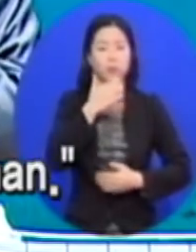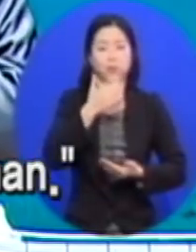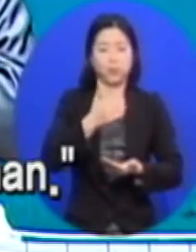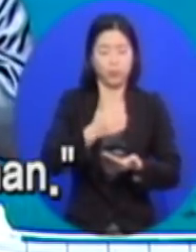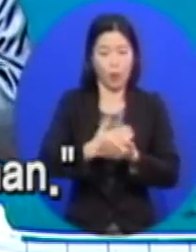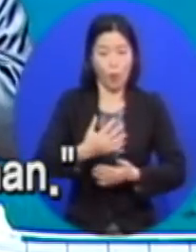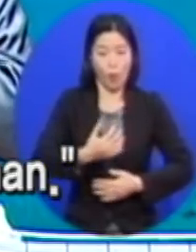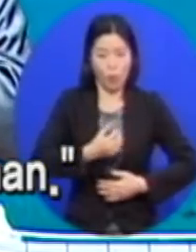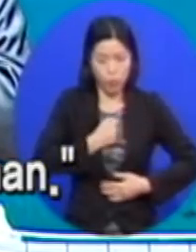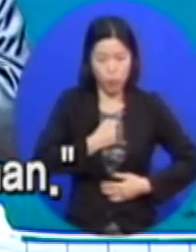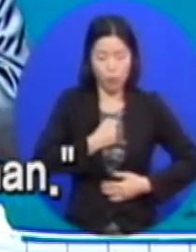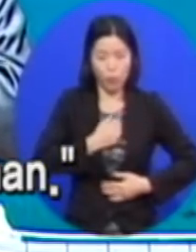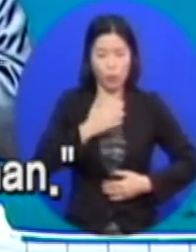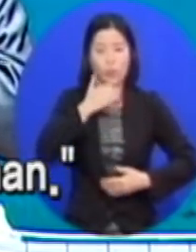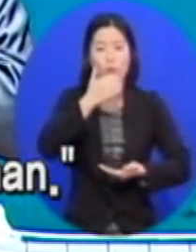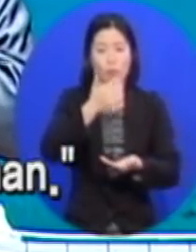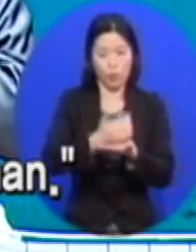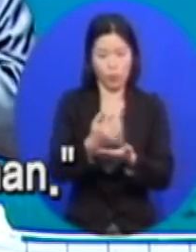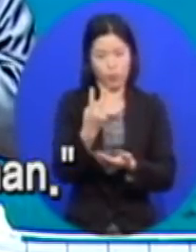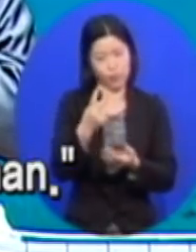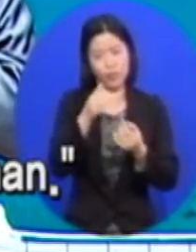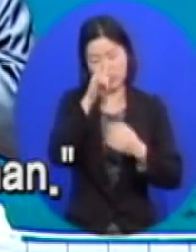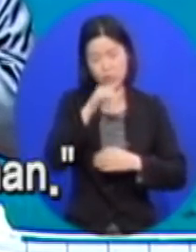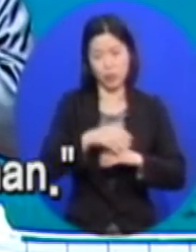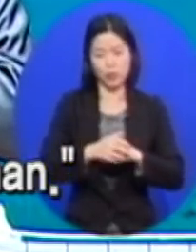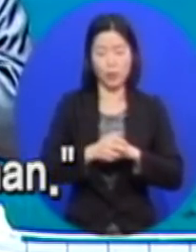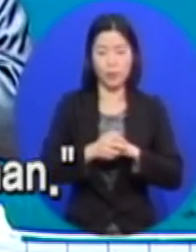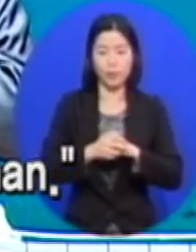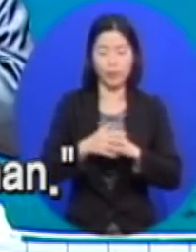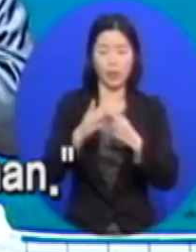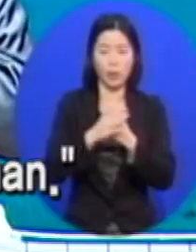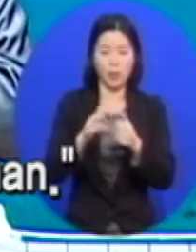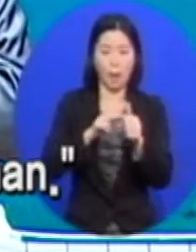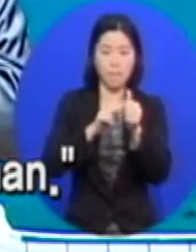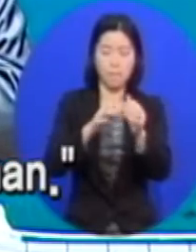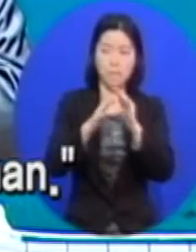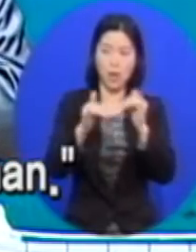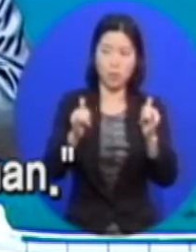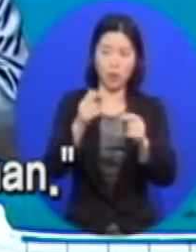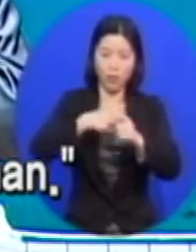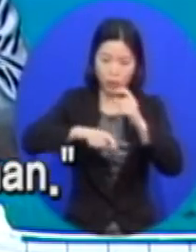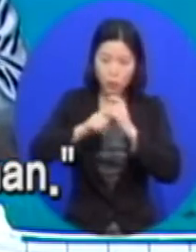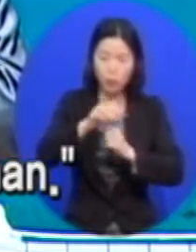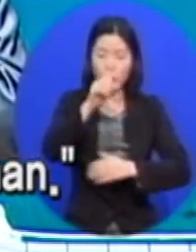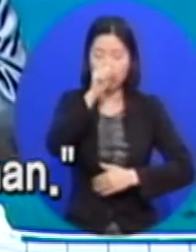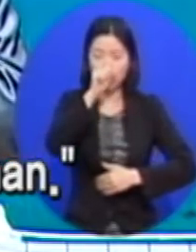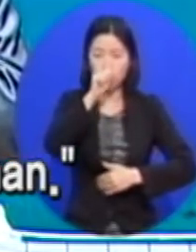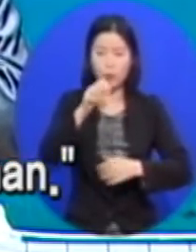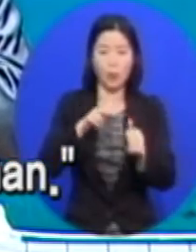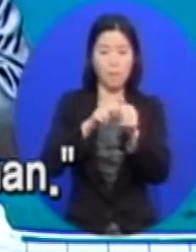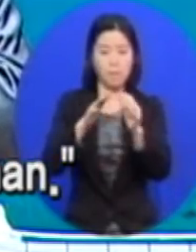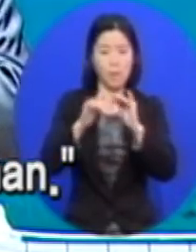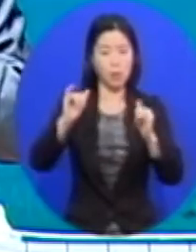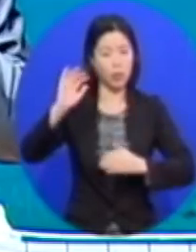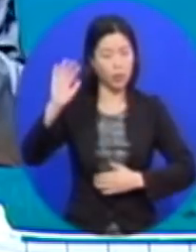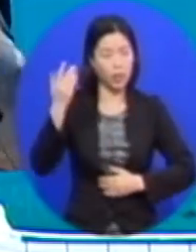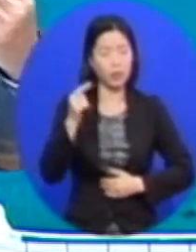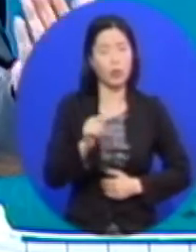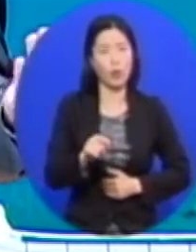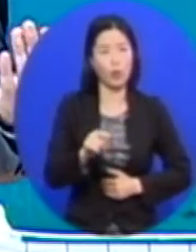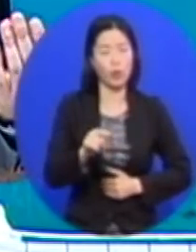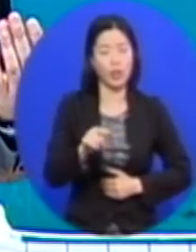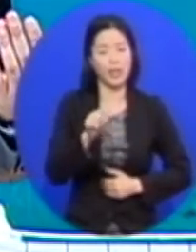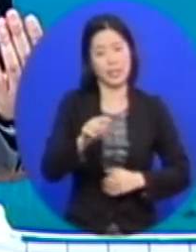충격도 받았고 감동도 받았습니다 마부가 더 좋은 마부가 되는 것이다 그래서 2분이